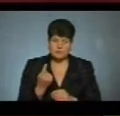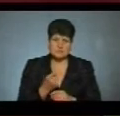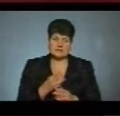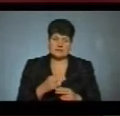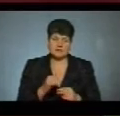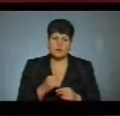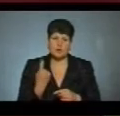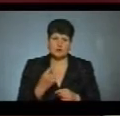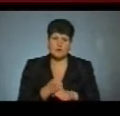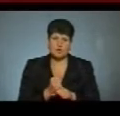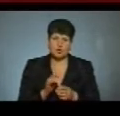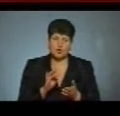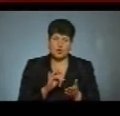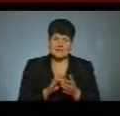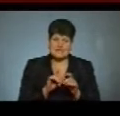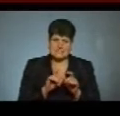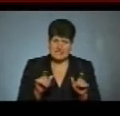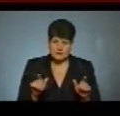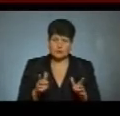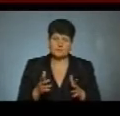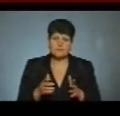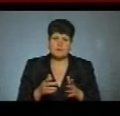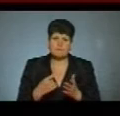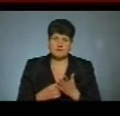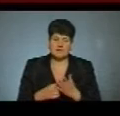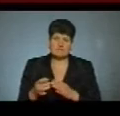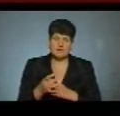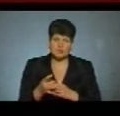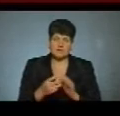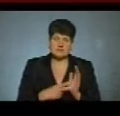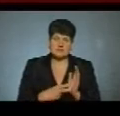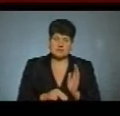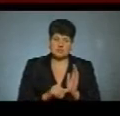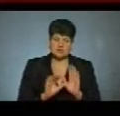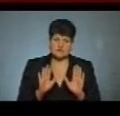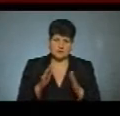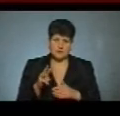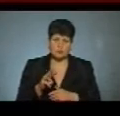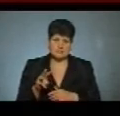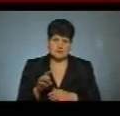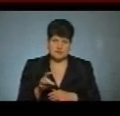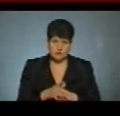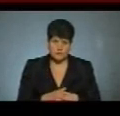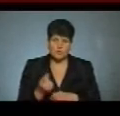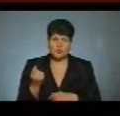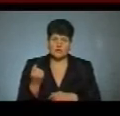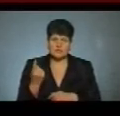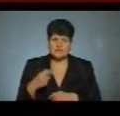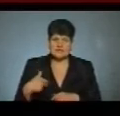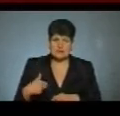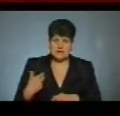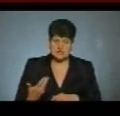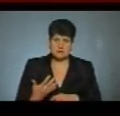обласного лабораторного центру, коронавірус підтвердили в таких районах. 76 випадків у Монастириському, 11 у